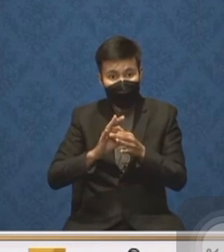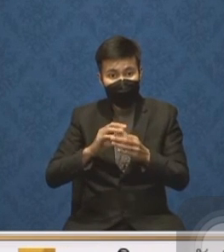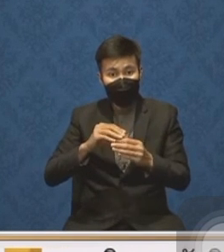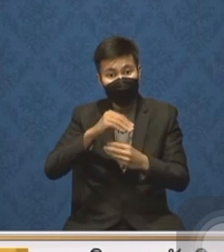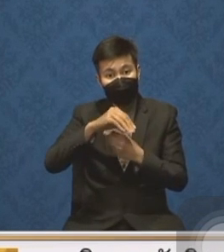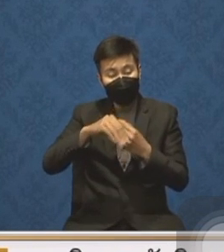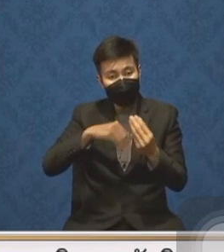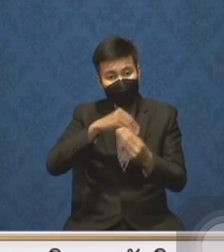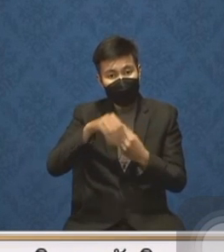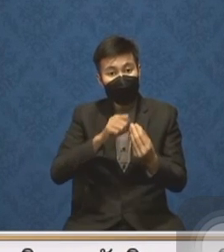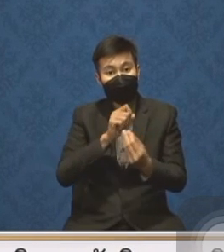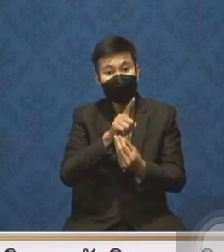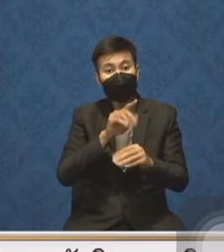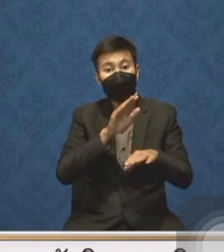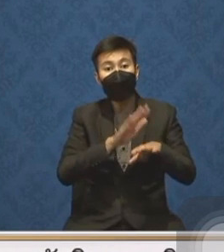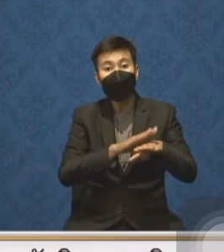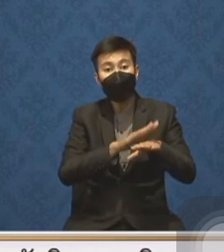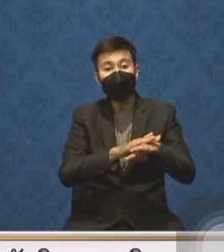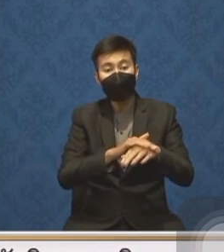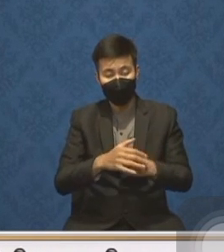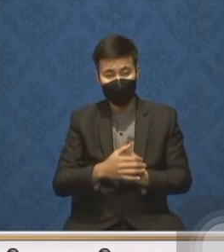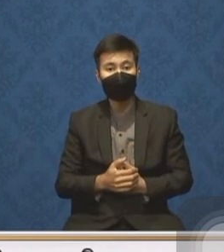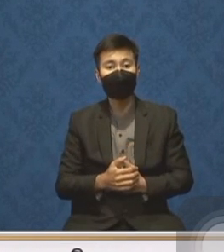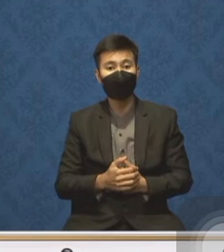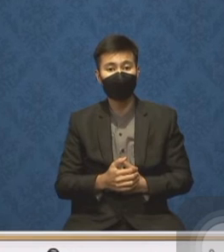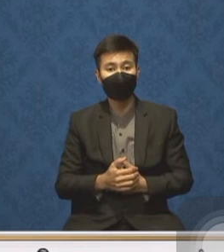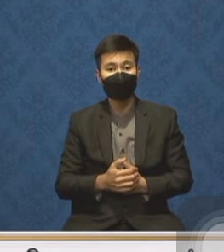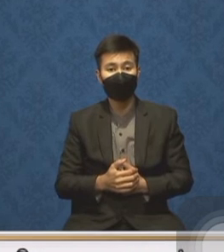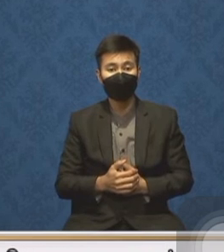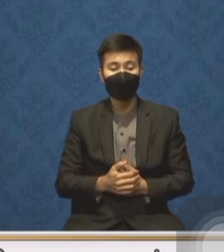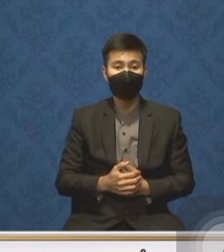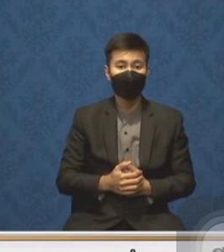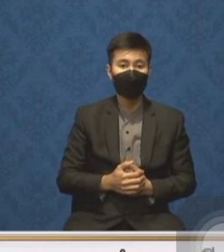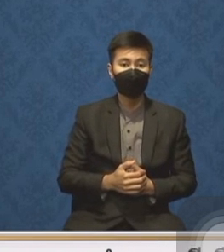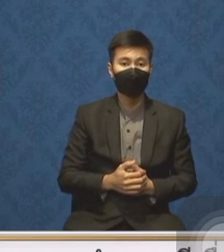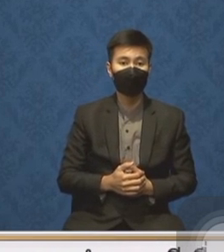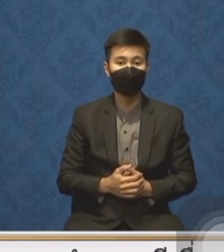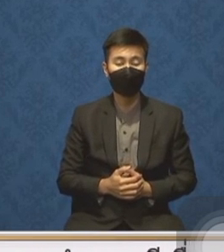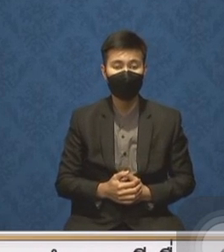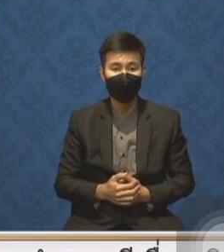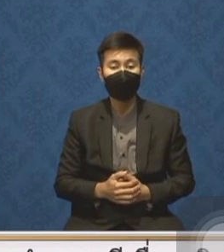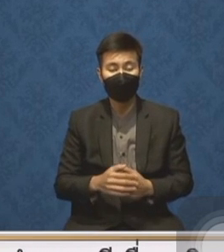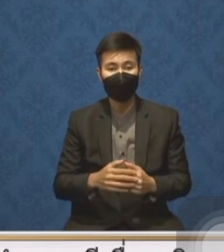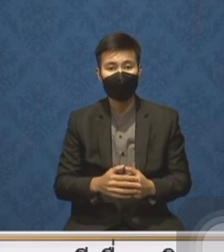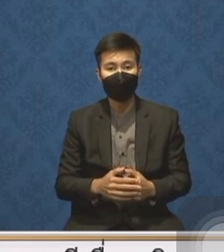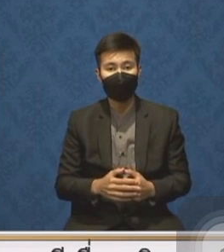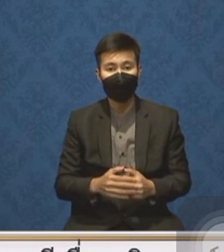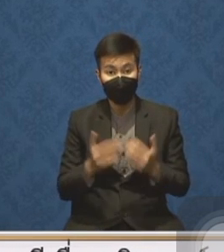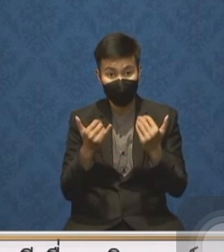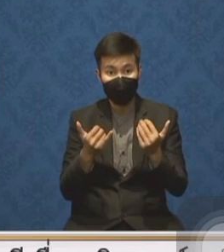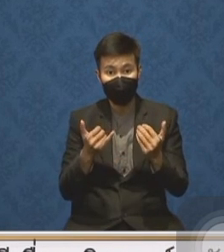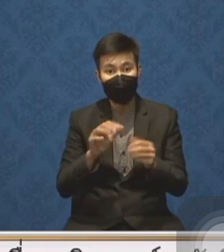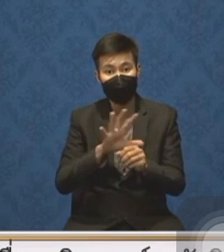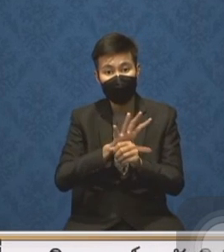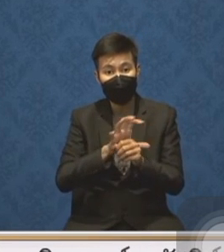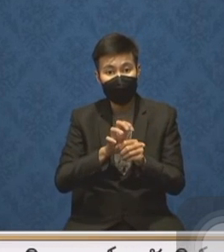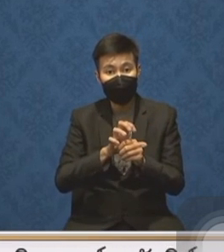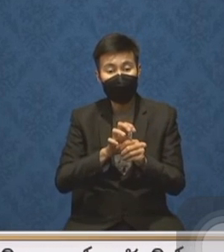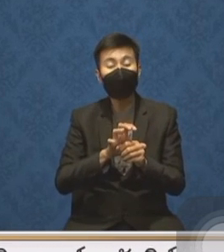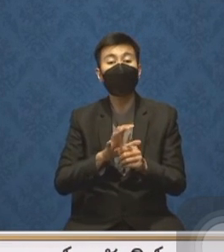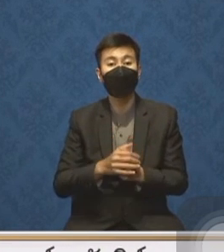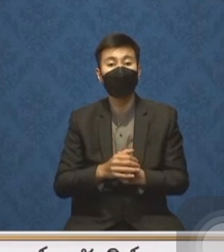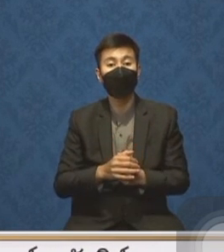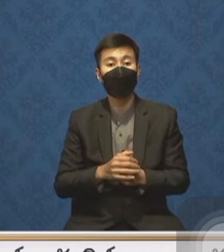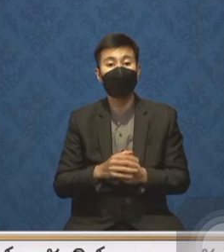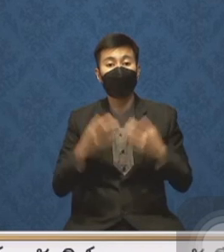ช้งบประมาณในช่วงของการจัดการในช่วงวิกฤตโควิดครับท่านประธานไม่ว่ารัฐบาลจะ